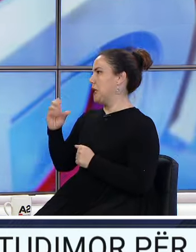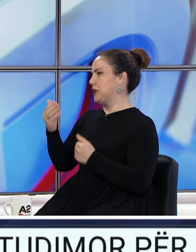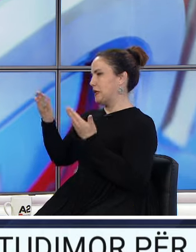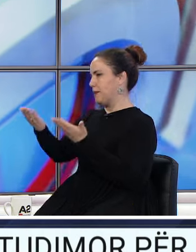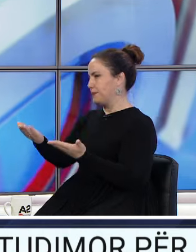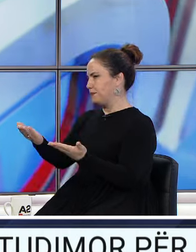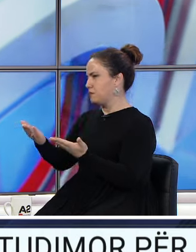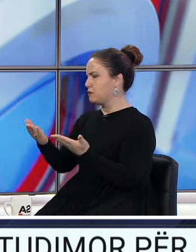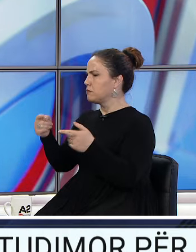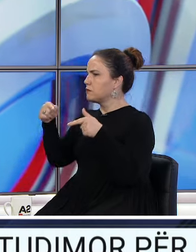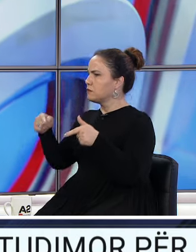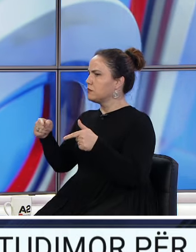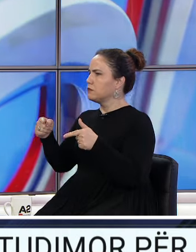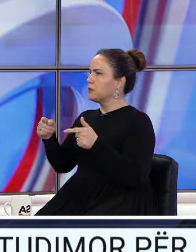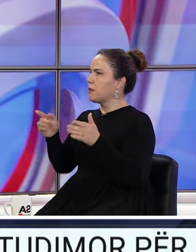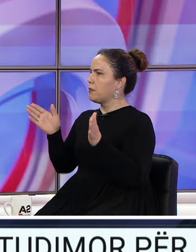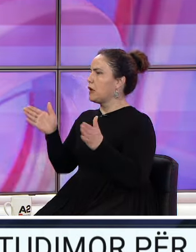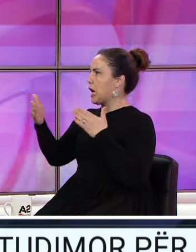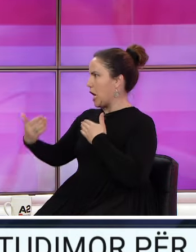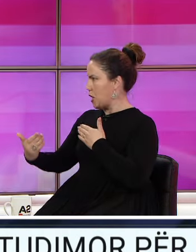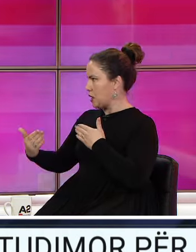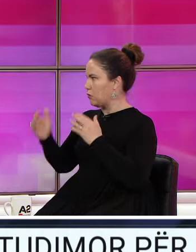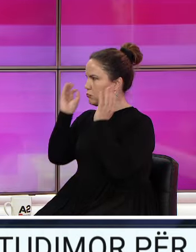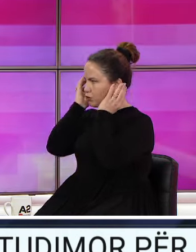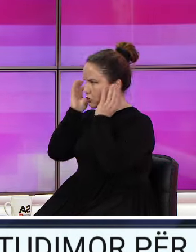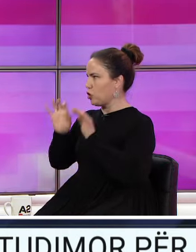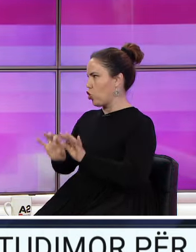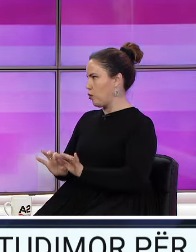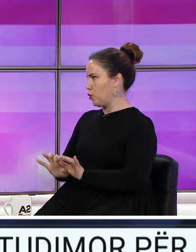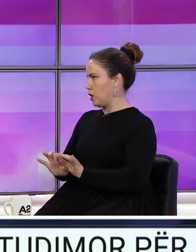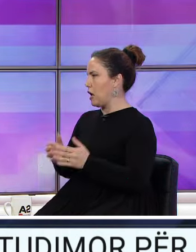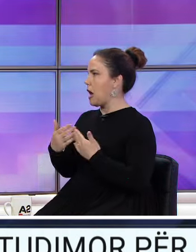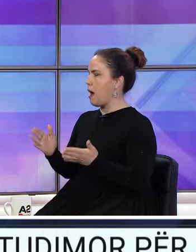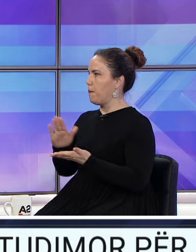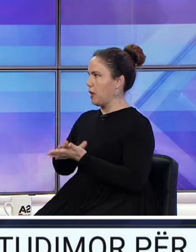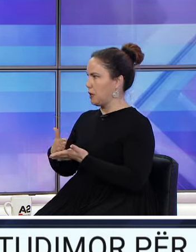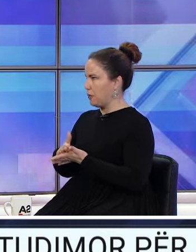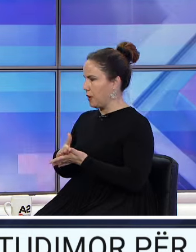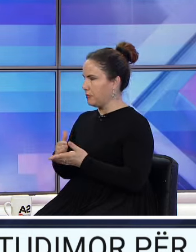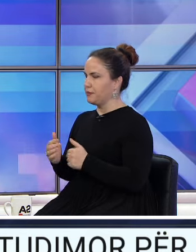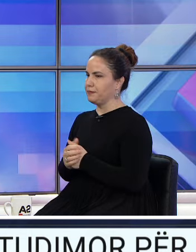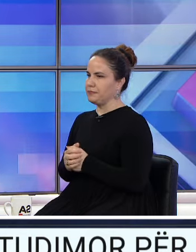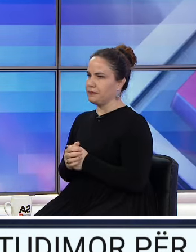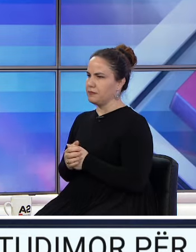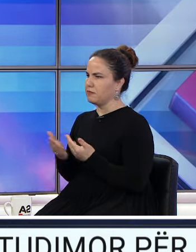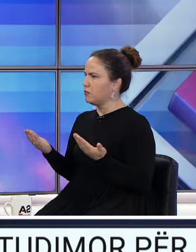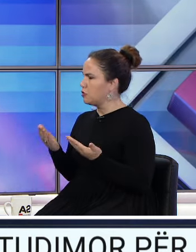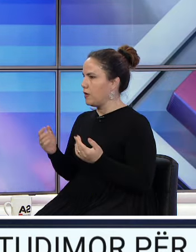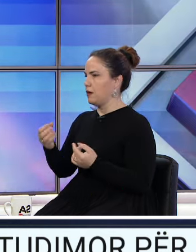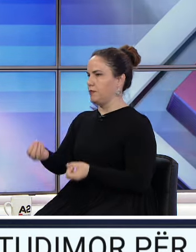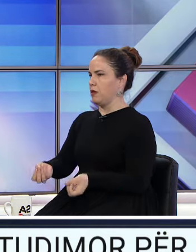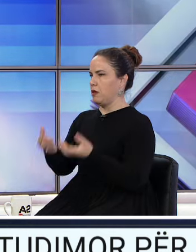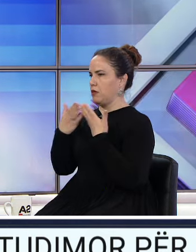personave që kanë këtë lloj kufizimi? Atëherë, përshëndetje, shumë faleminderit që na keni ftuar që të jemi pjesë